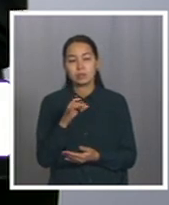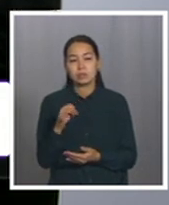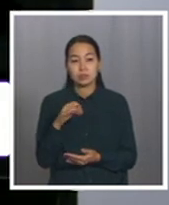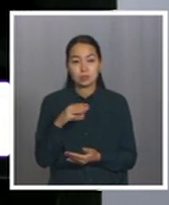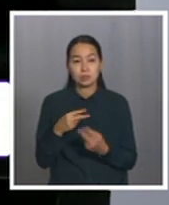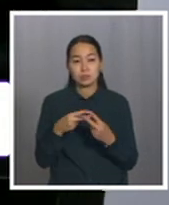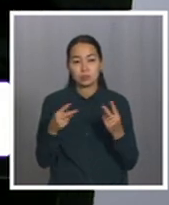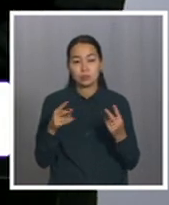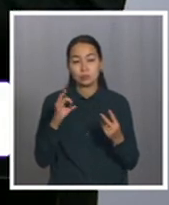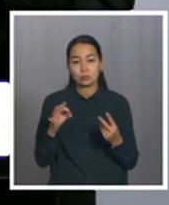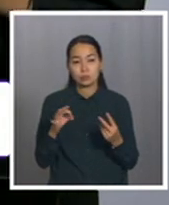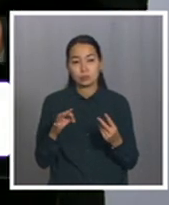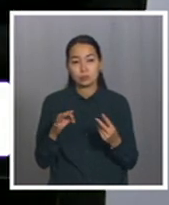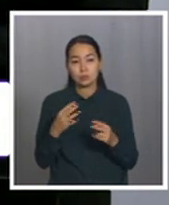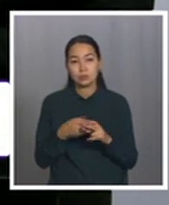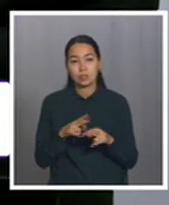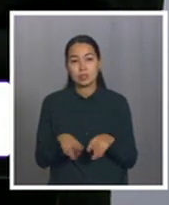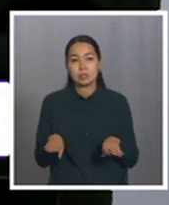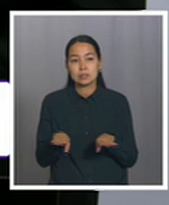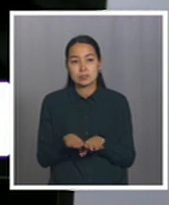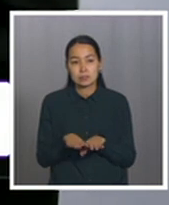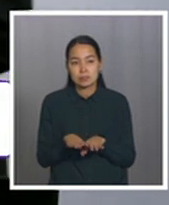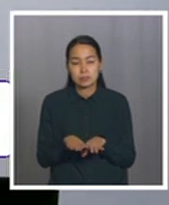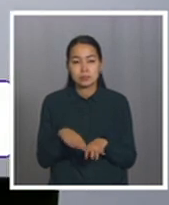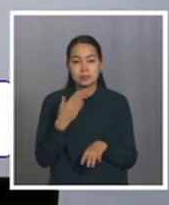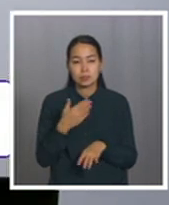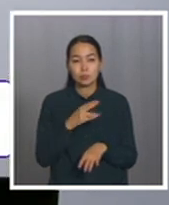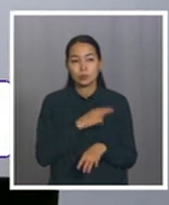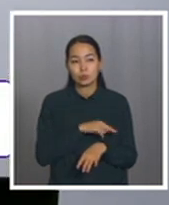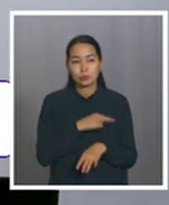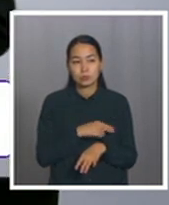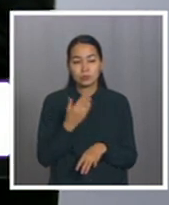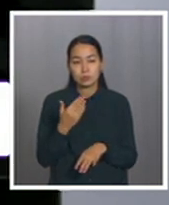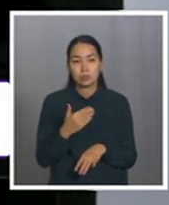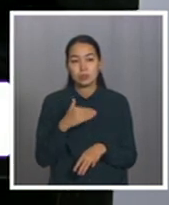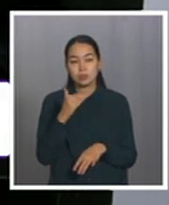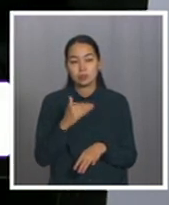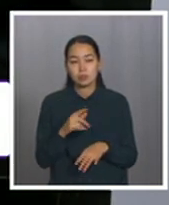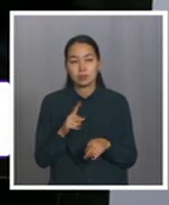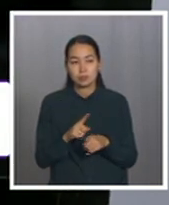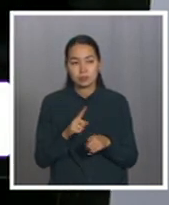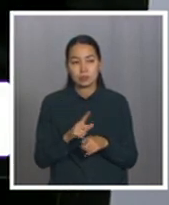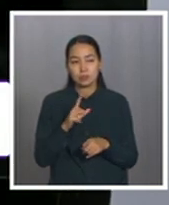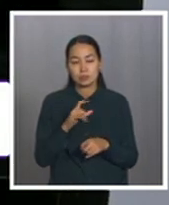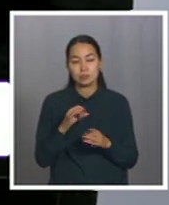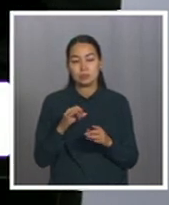0. Себебі жабық жүйеде сыртқы күштер моменті жоқ деп есептейміз.